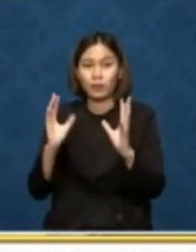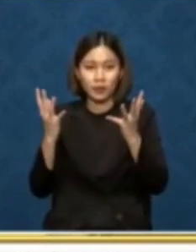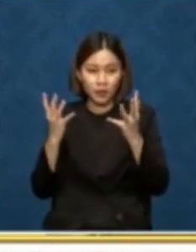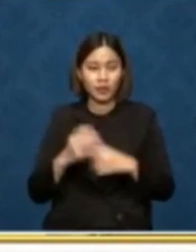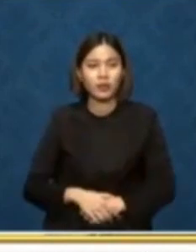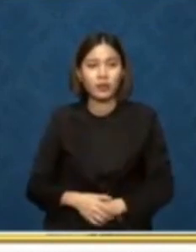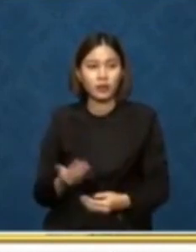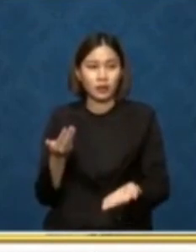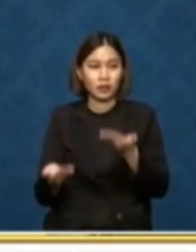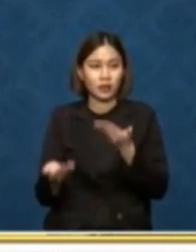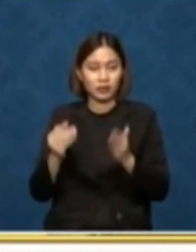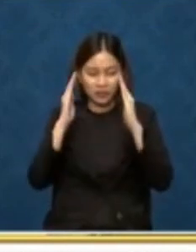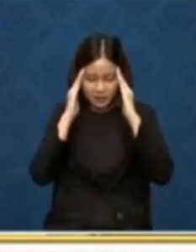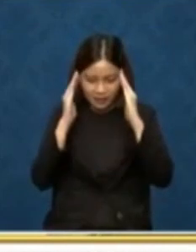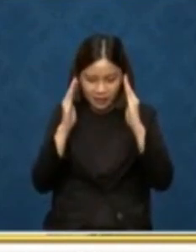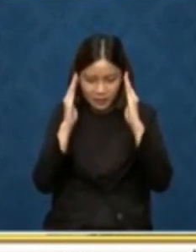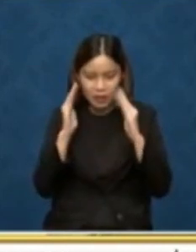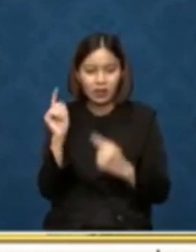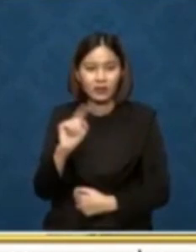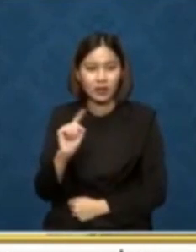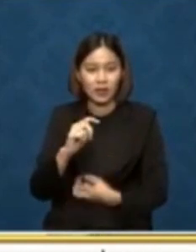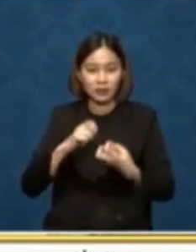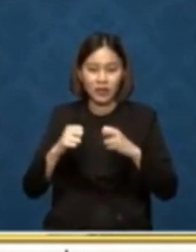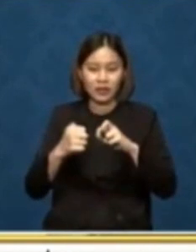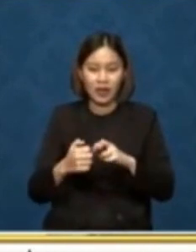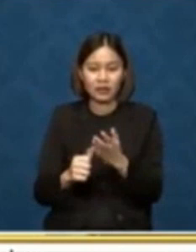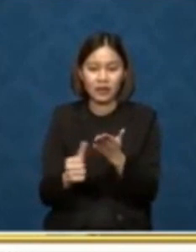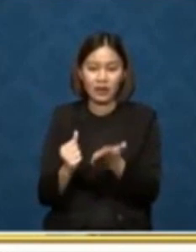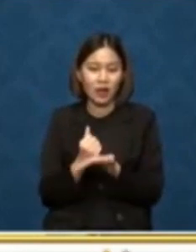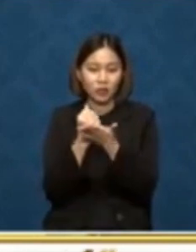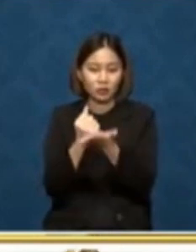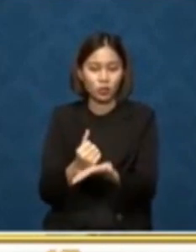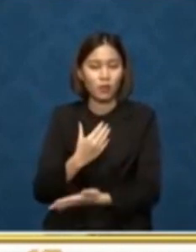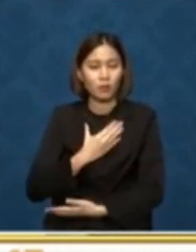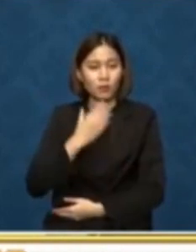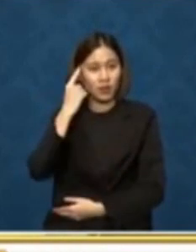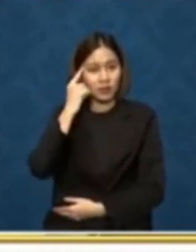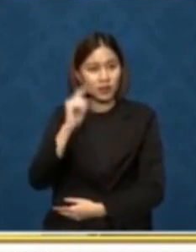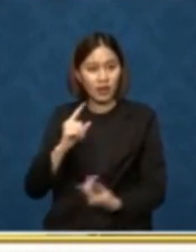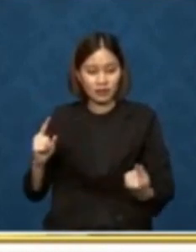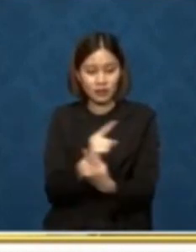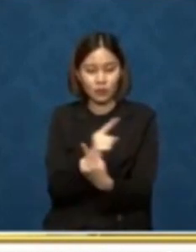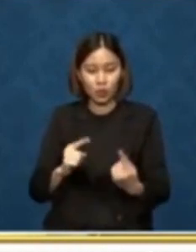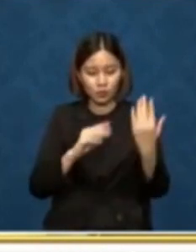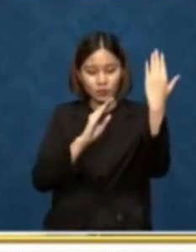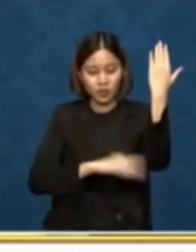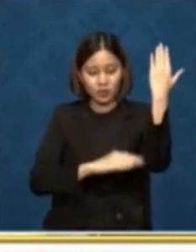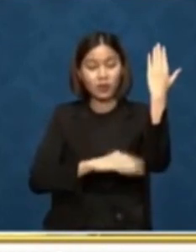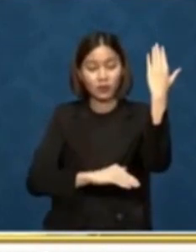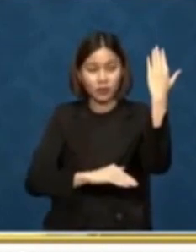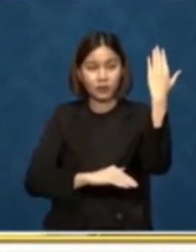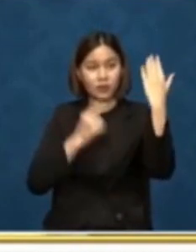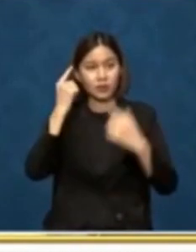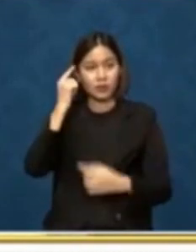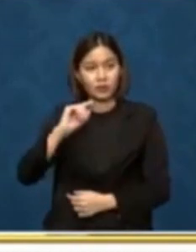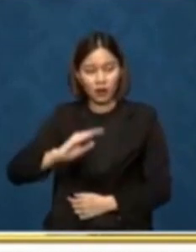ขึ้นมาหรือว่าเรามีความตั้งใจจจริงในการที่จะแก้ปัญหาผมก็จะว่าสังคมในจังหวัดชายแดน